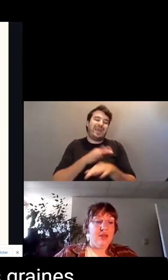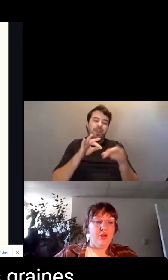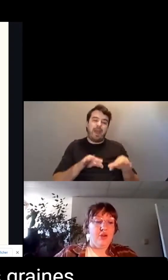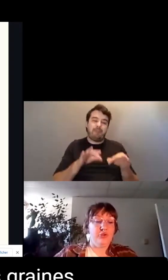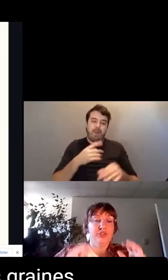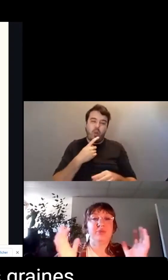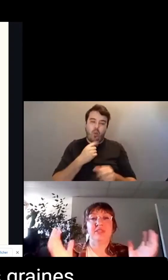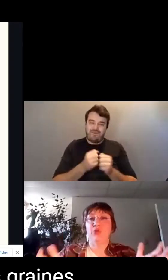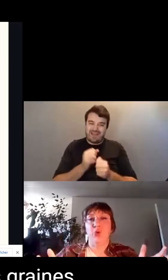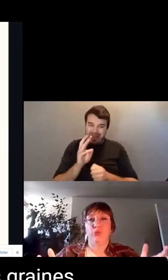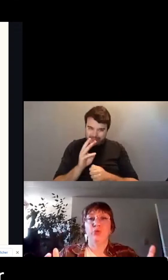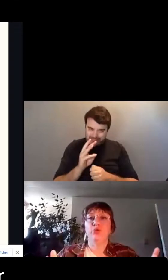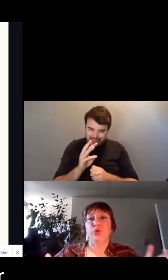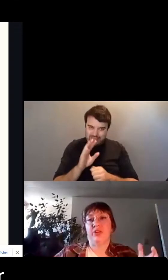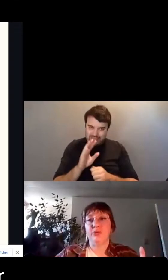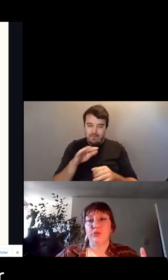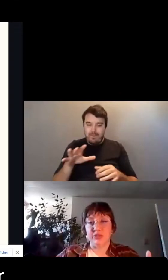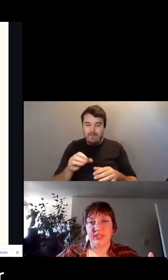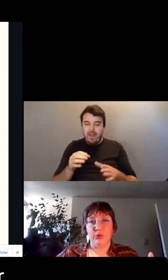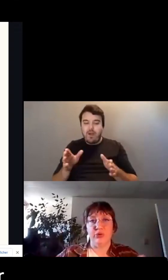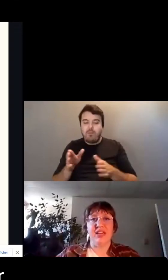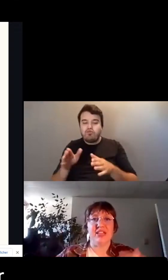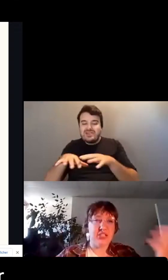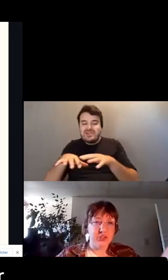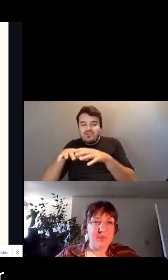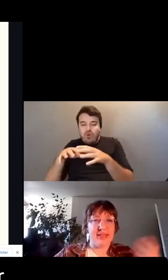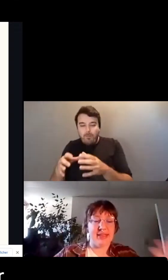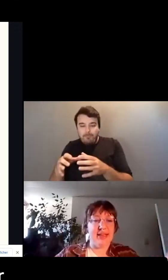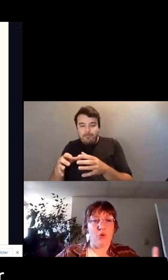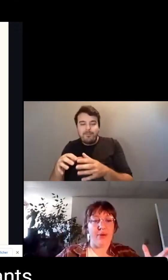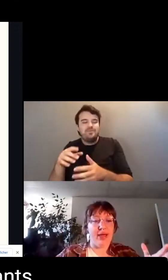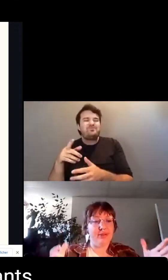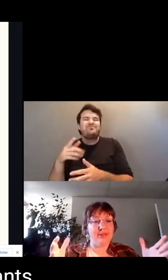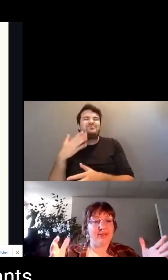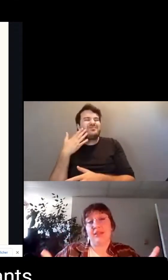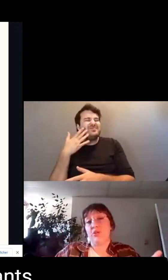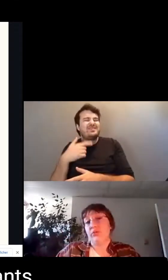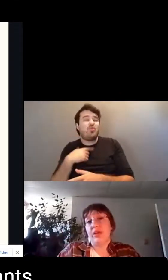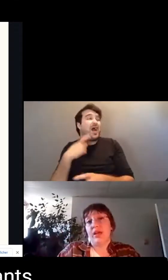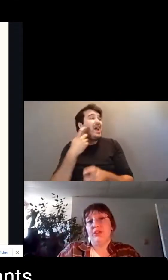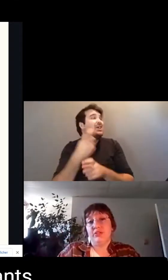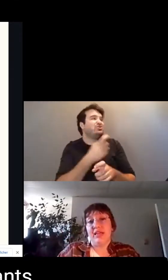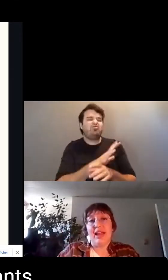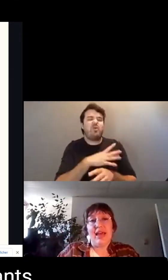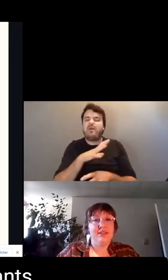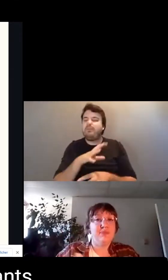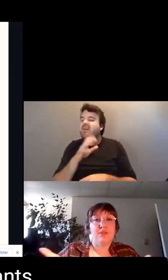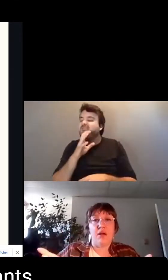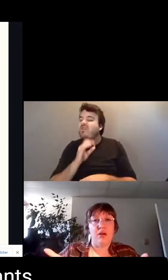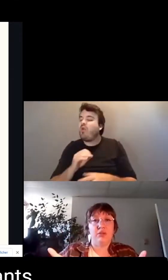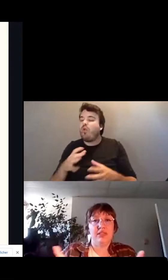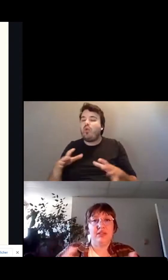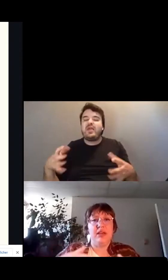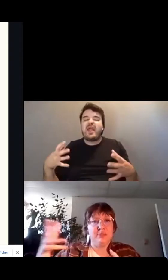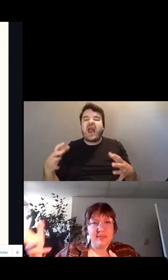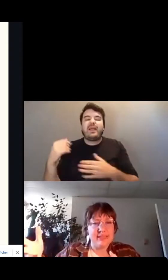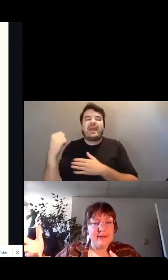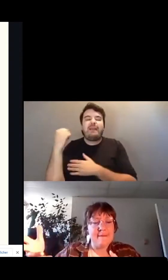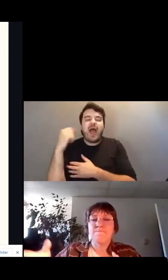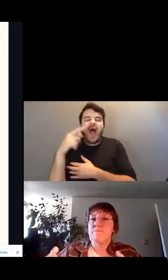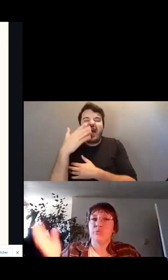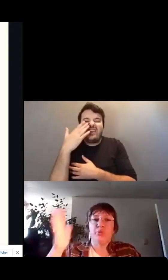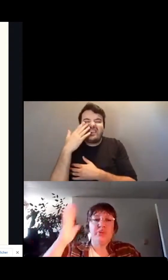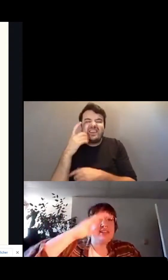et utiliser un petit dôme. Nous, ce qu'on aime utiliser, au lieu d'acheter du matériel, on prend des anciens contenants de salade, d'épinards, tu sais, à